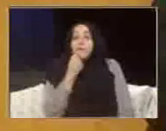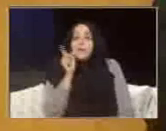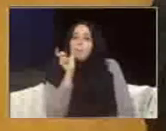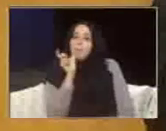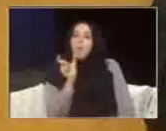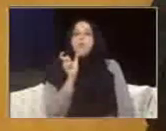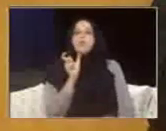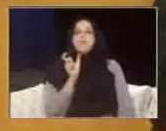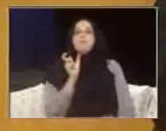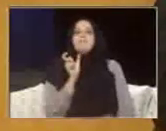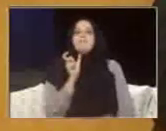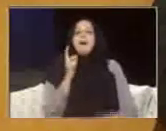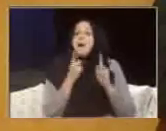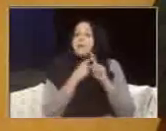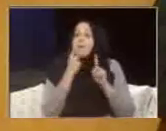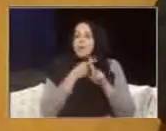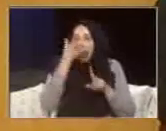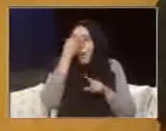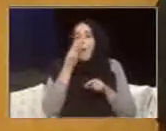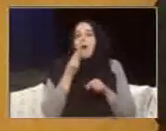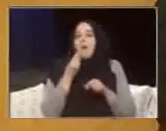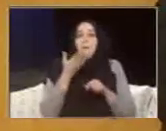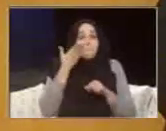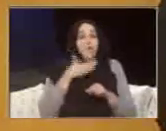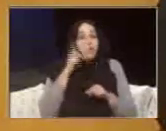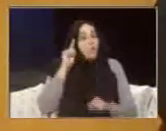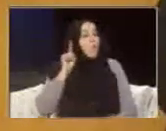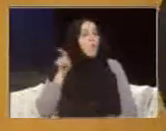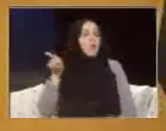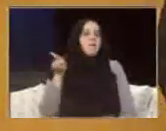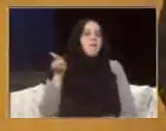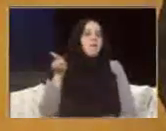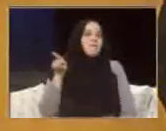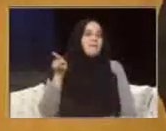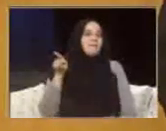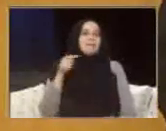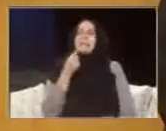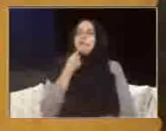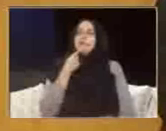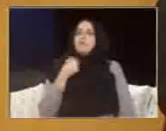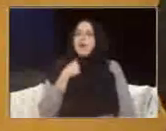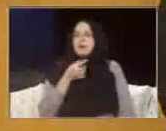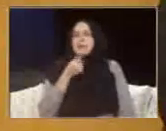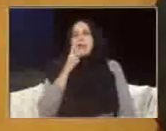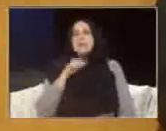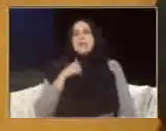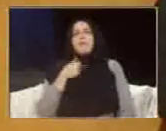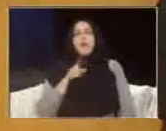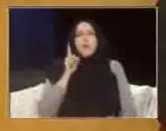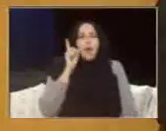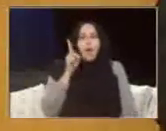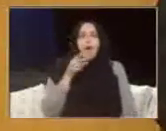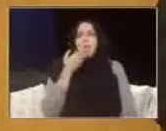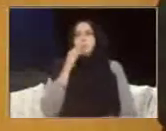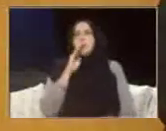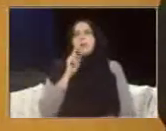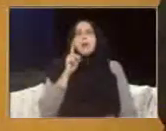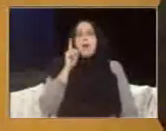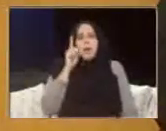عندما يتلفظ بها، ما موقعها في الحياة وفي حياة هذا المستغفر أو الحامد